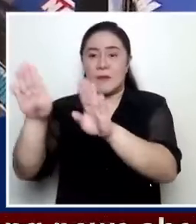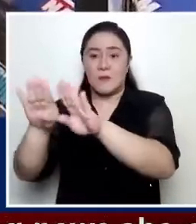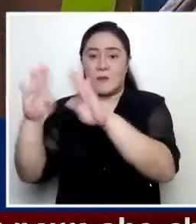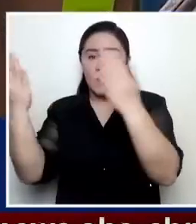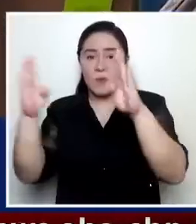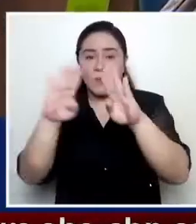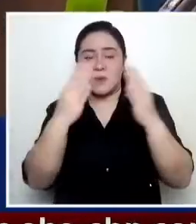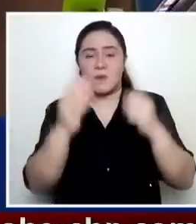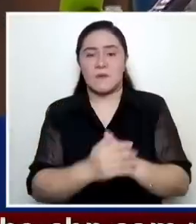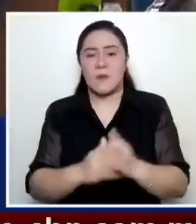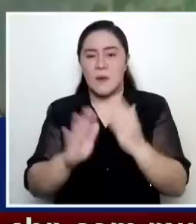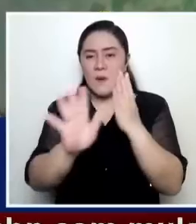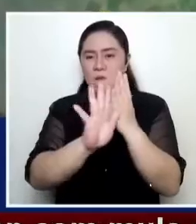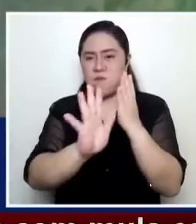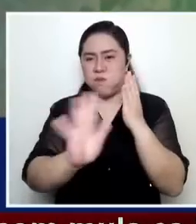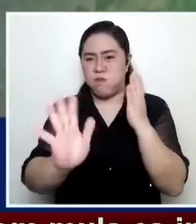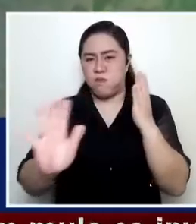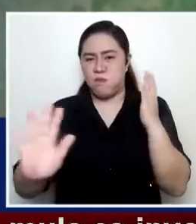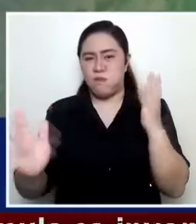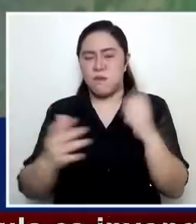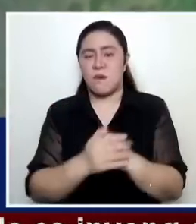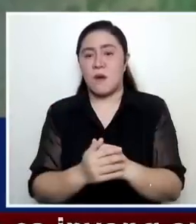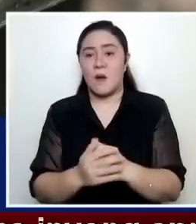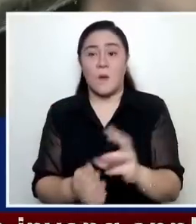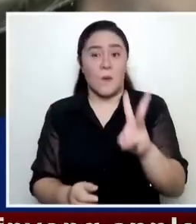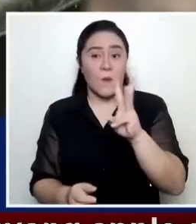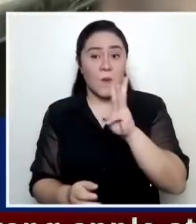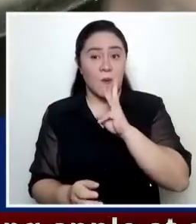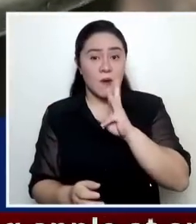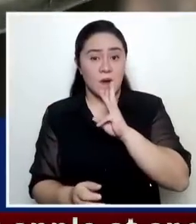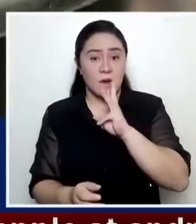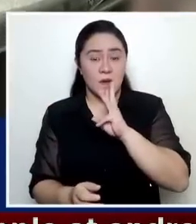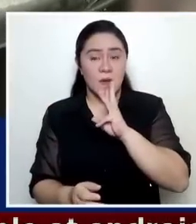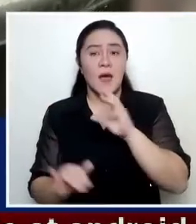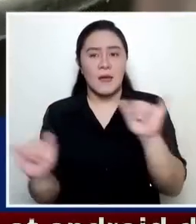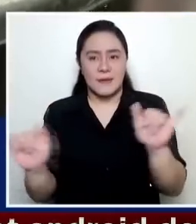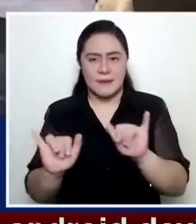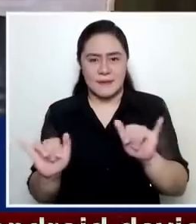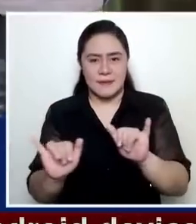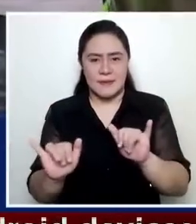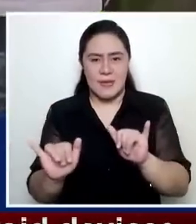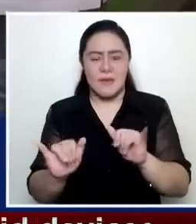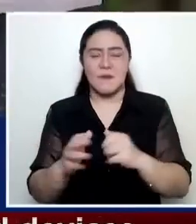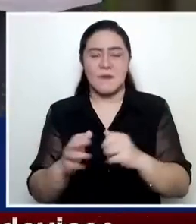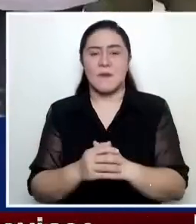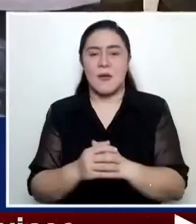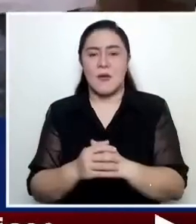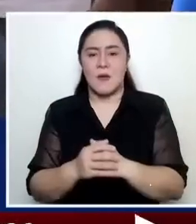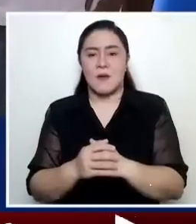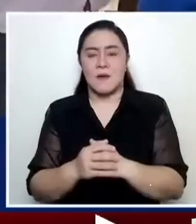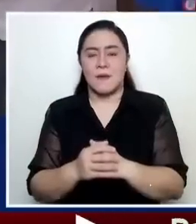Pila balde pa rin sa paghahanap ng tubig na magagamit sa kanilang bahay.